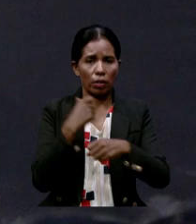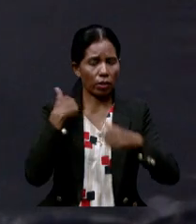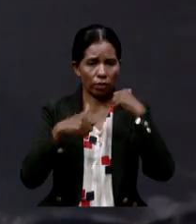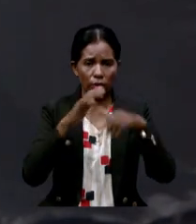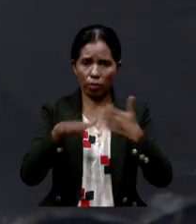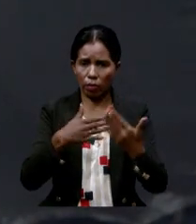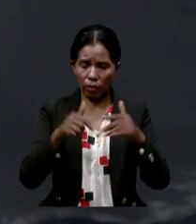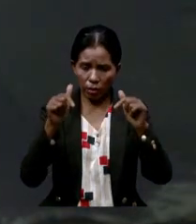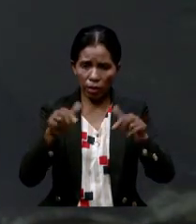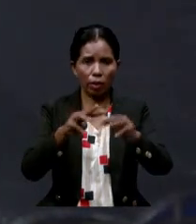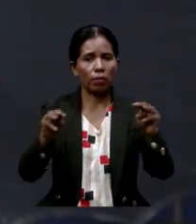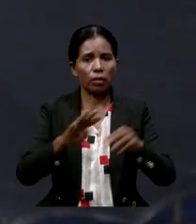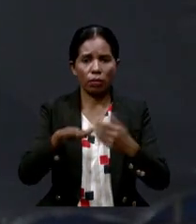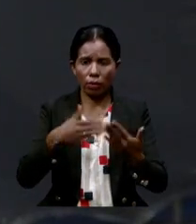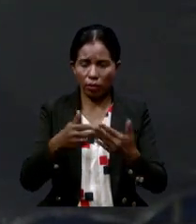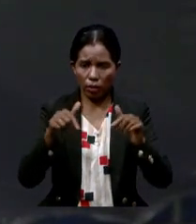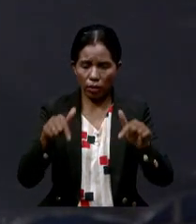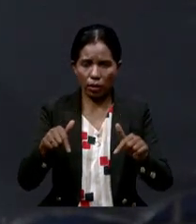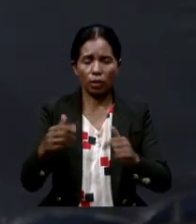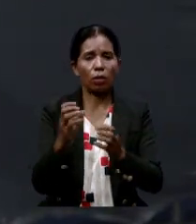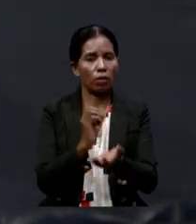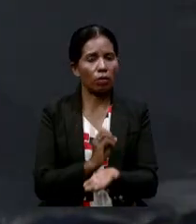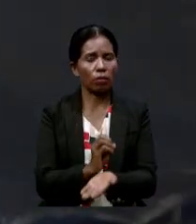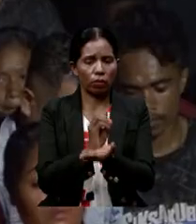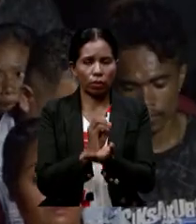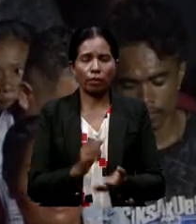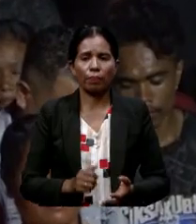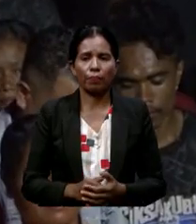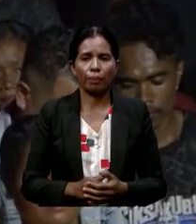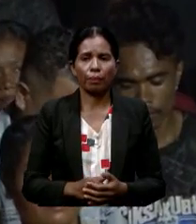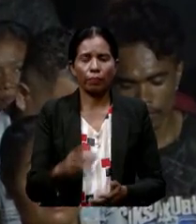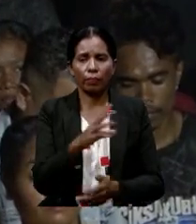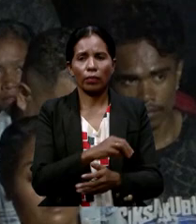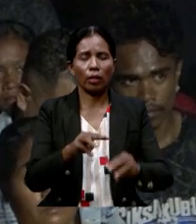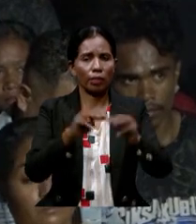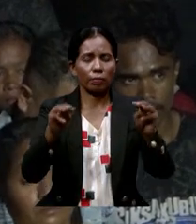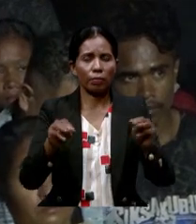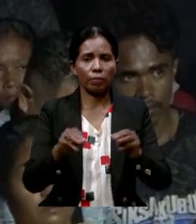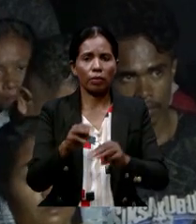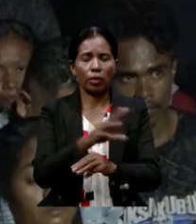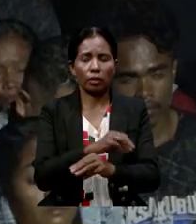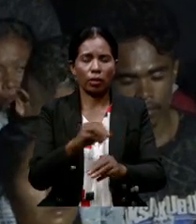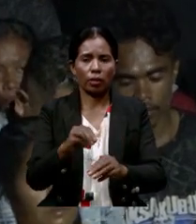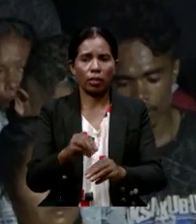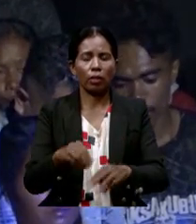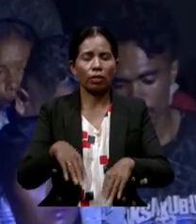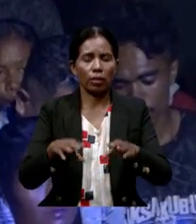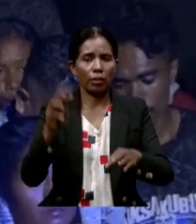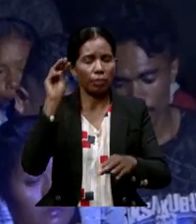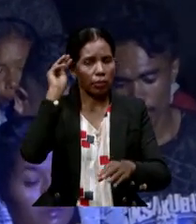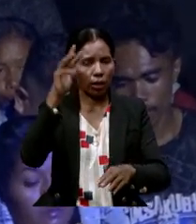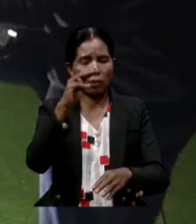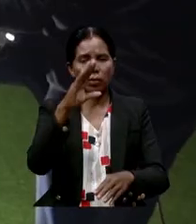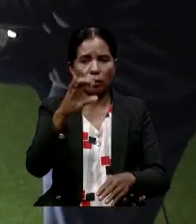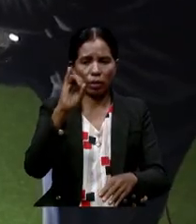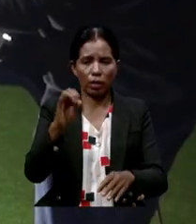iha munisipi hotu-hotu inklui iha rayawa. Feira produto lokal nebe organiza usi Ministeru Komersi no Industria iha teritorio nasional ne, hahui